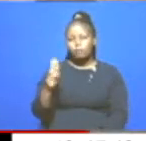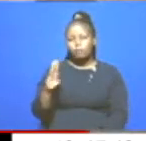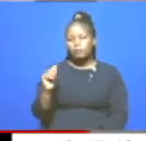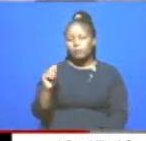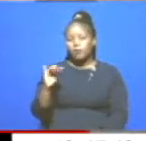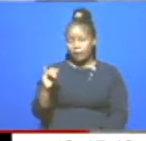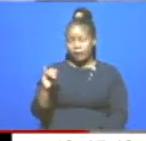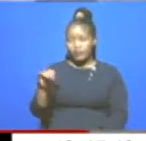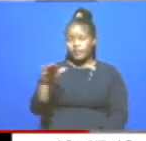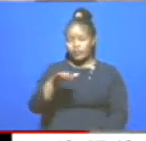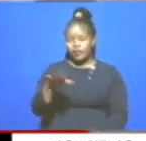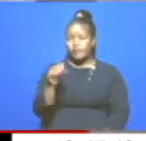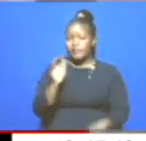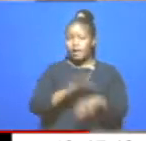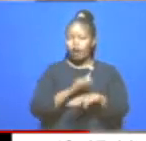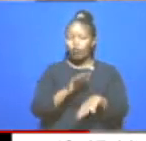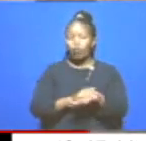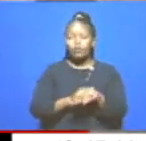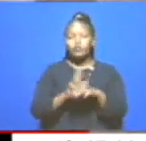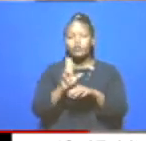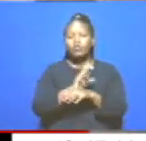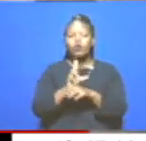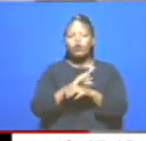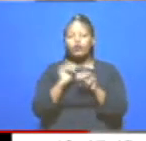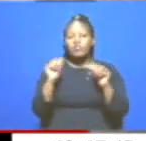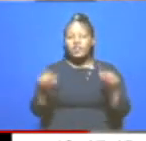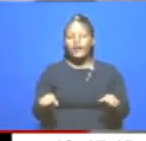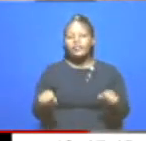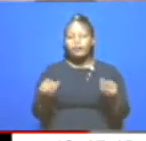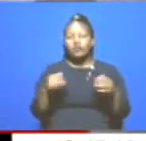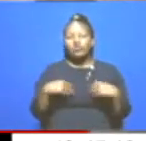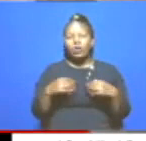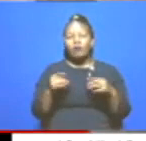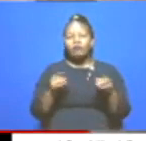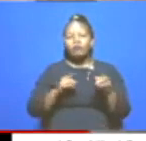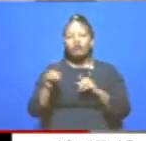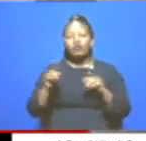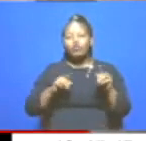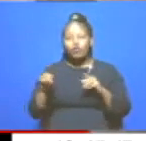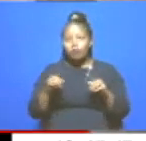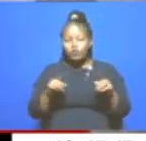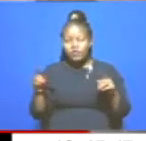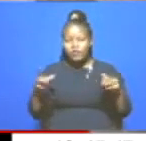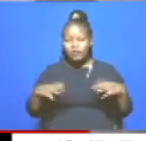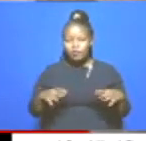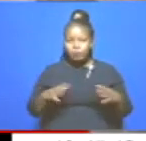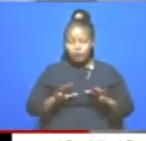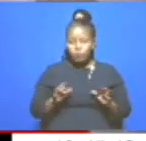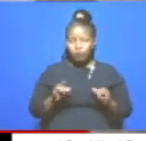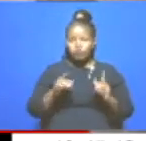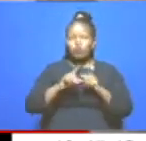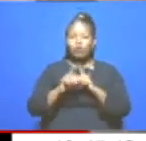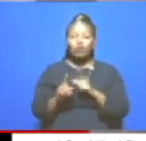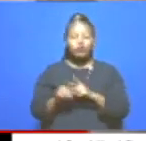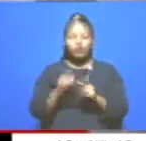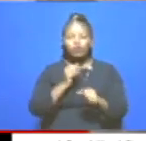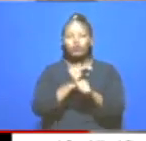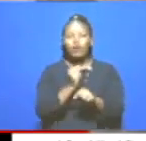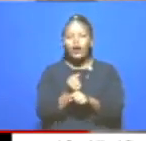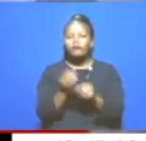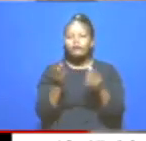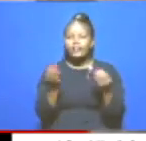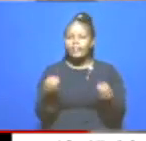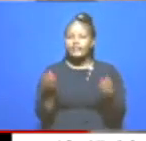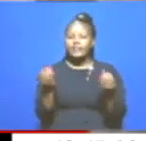kutumika kuweza kuleta watalii na kuweza kufanya usafiri kwa kuwa rahisi. Kwa mfano, hatuna sisi